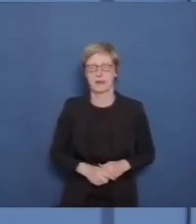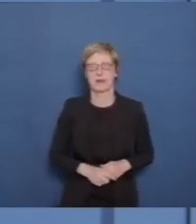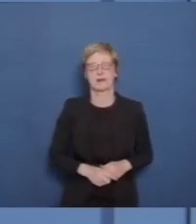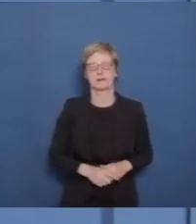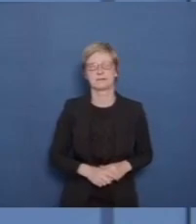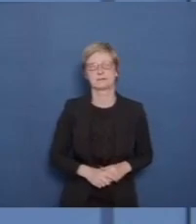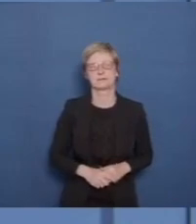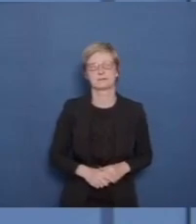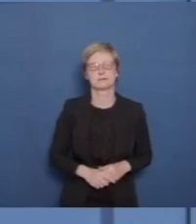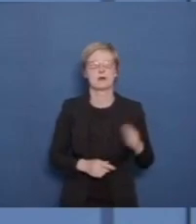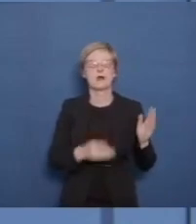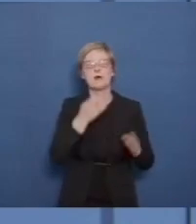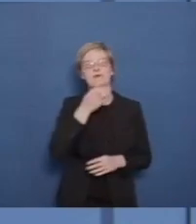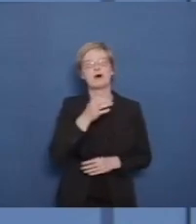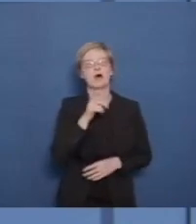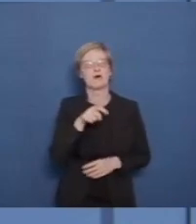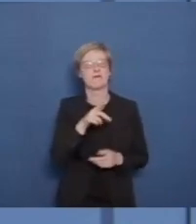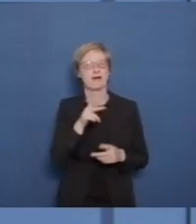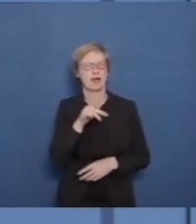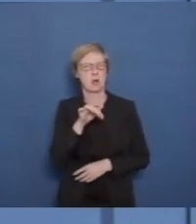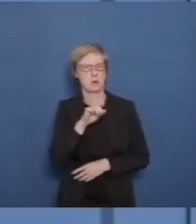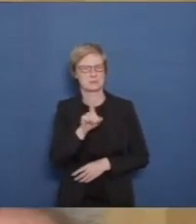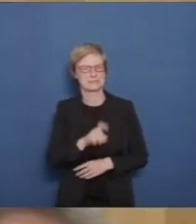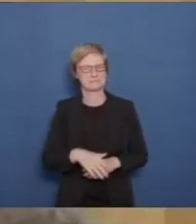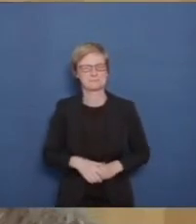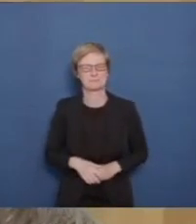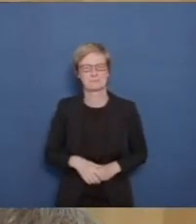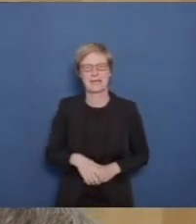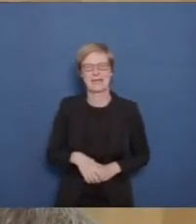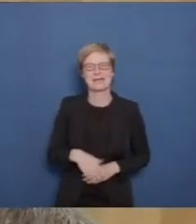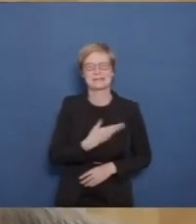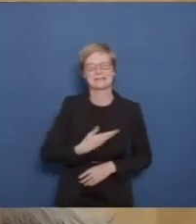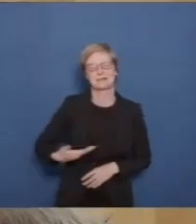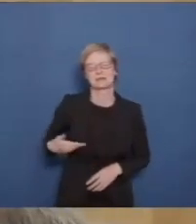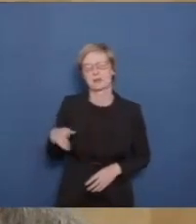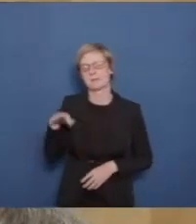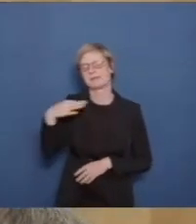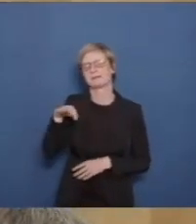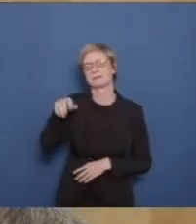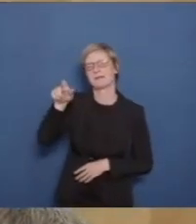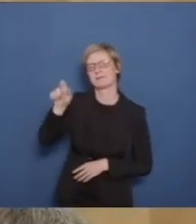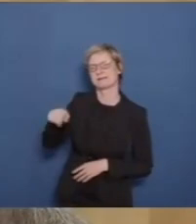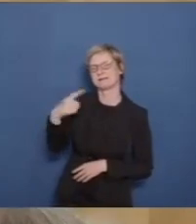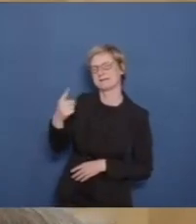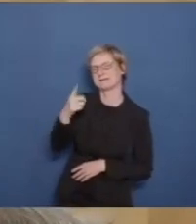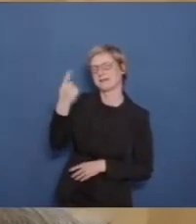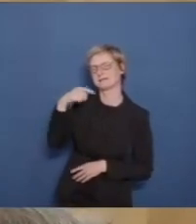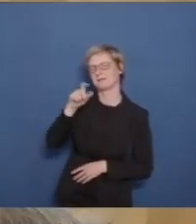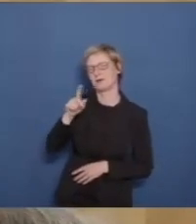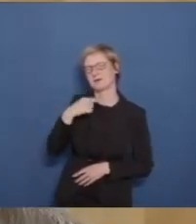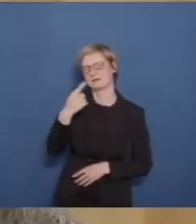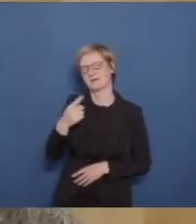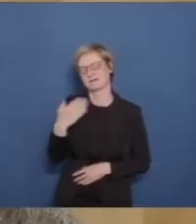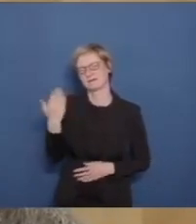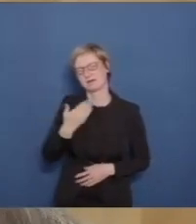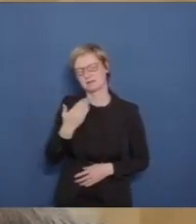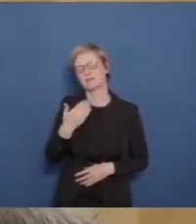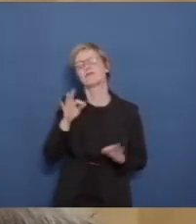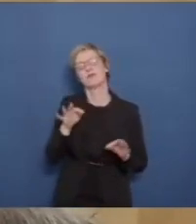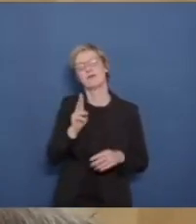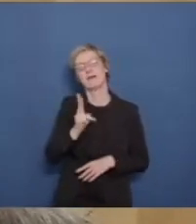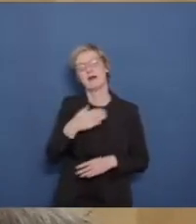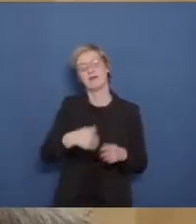Auch eine Frage an Herrn Kautz. Der sächsische Ministerpräsident hat am Wochenende den Vorschlag gemacht, dass es nicht nur für